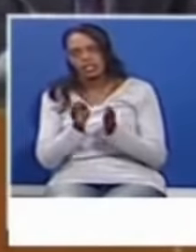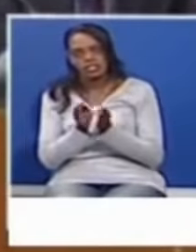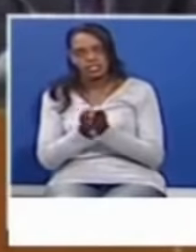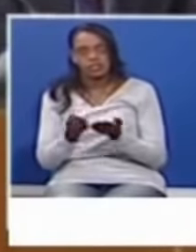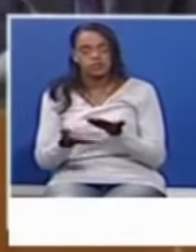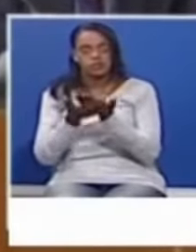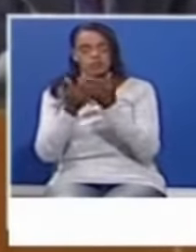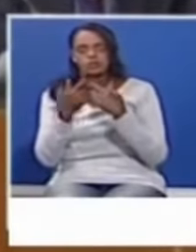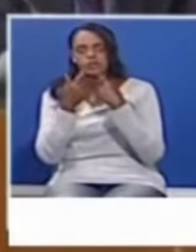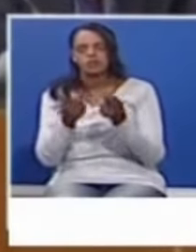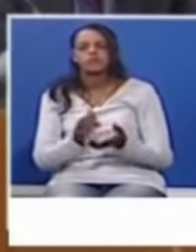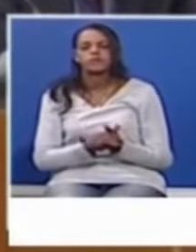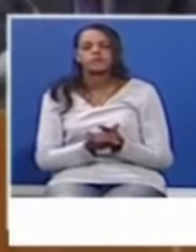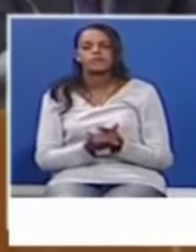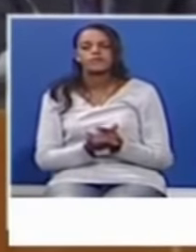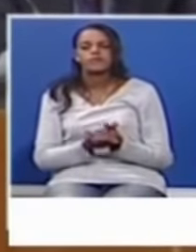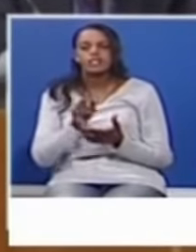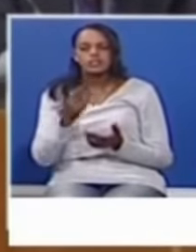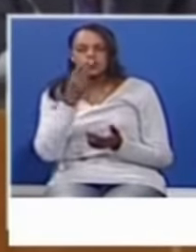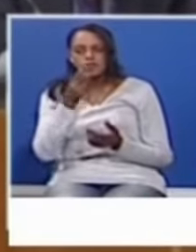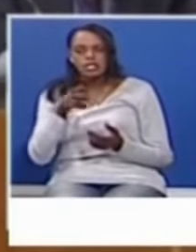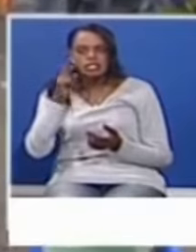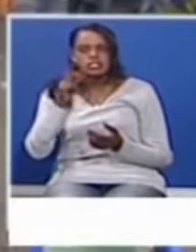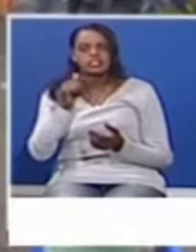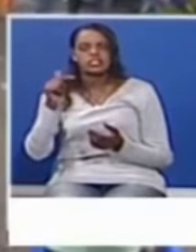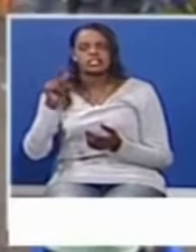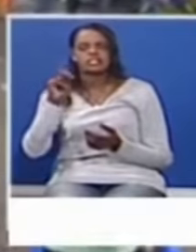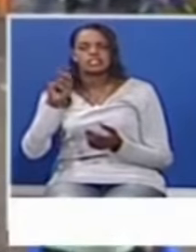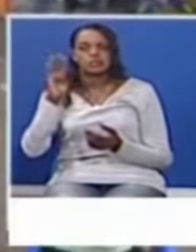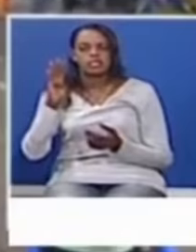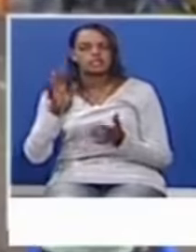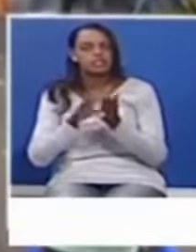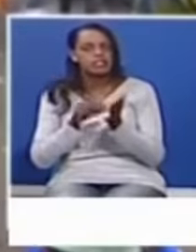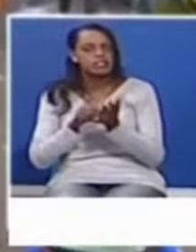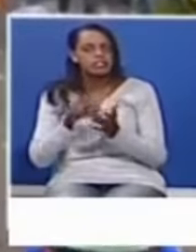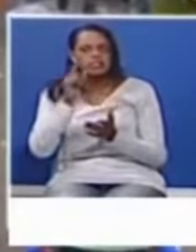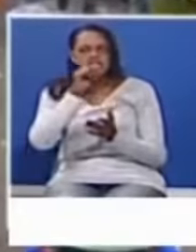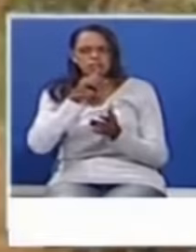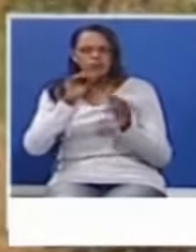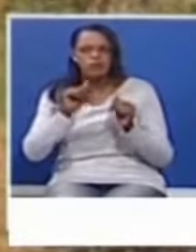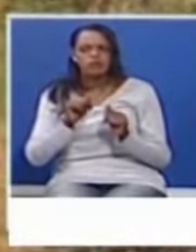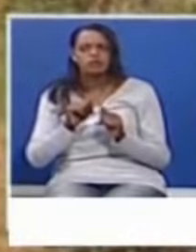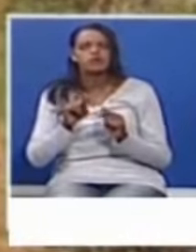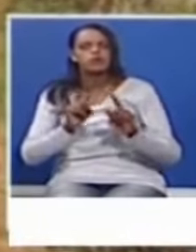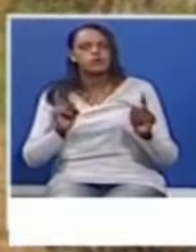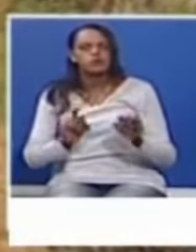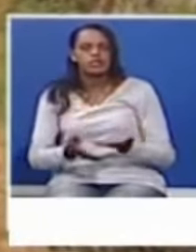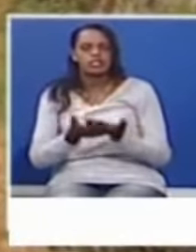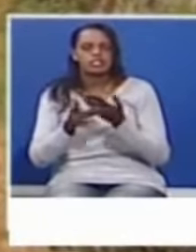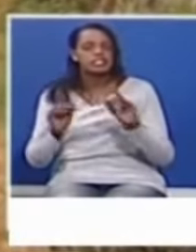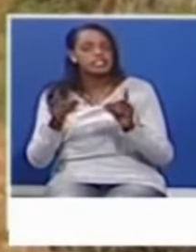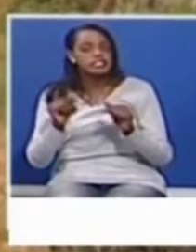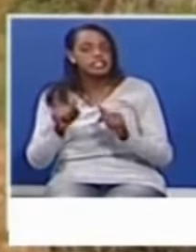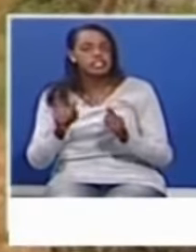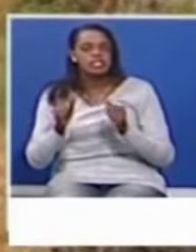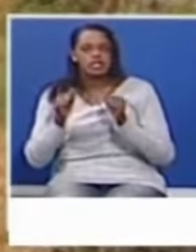حبرات هاجرات أفليتون اتتر ايو دي حرخل تشحن أساد ربعتن أب تهاجر زغف أموخان زحبرت ودب قلتو فرد ايتن تزيتا جيرو